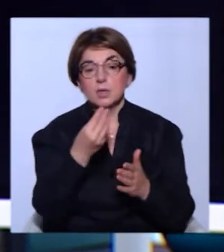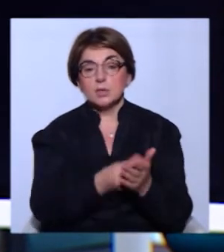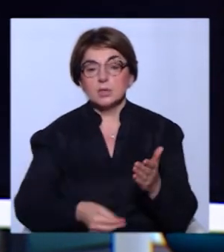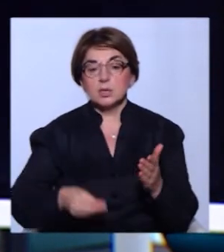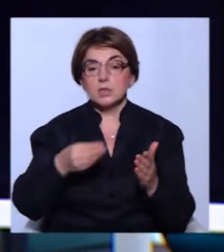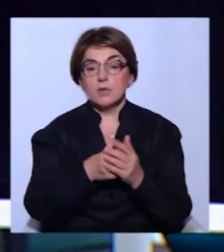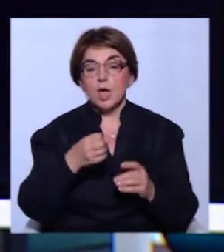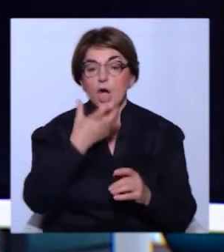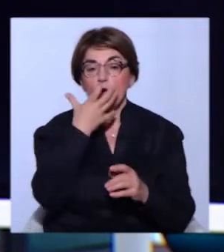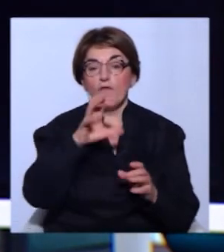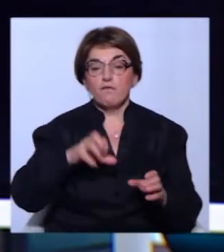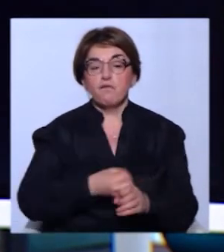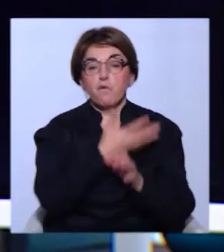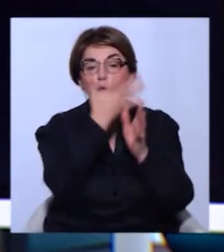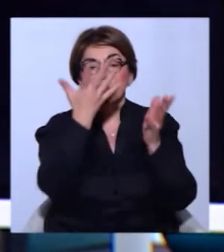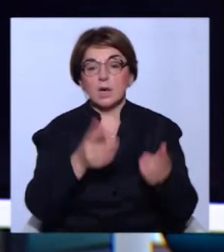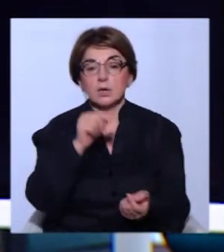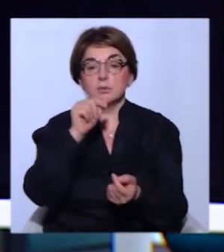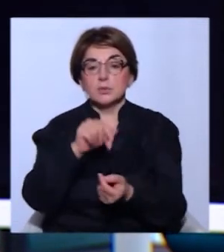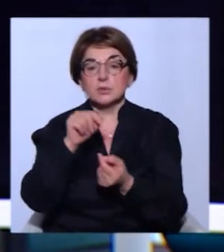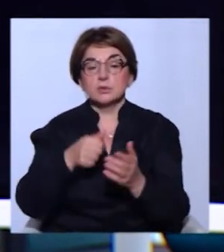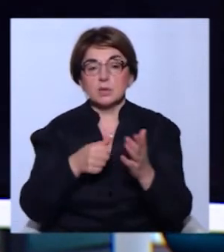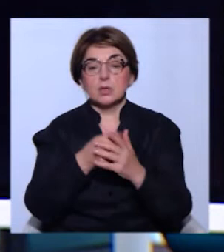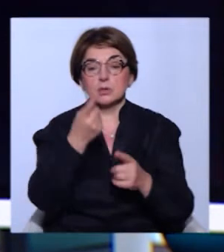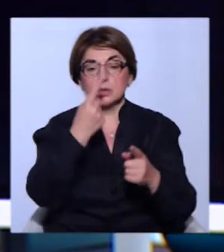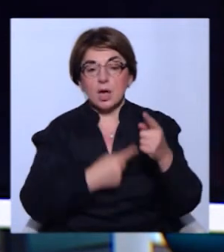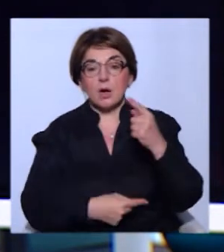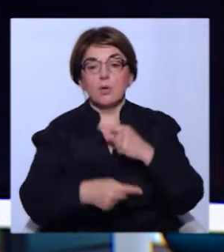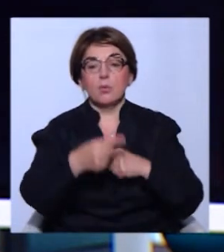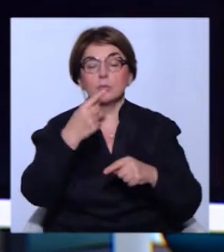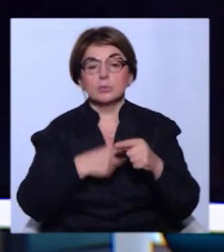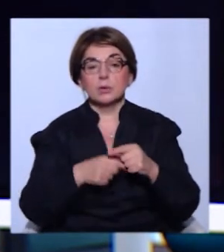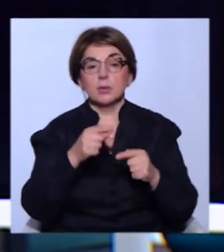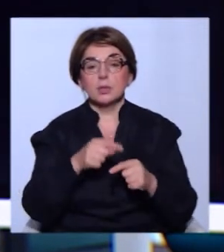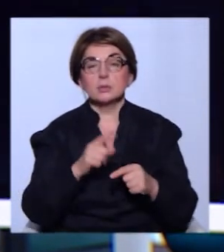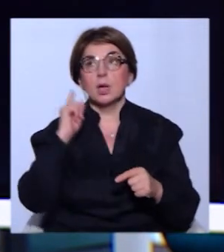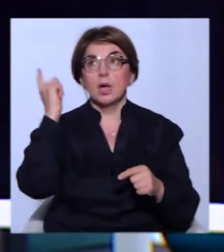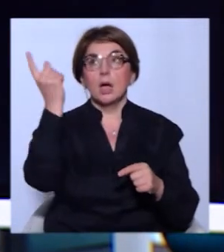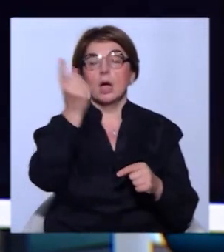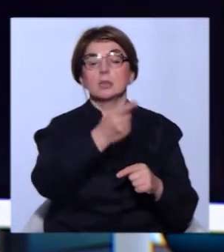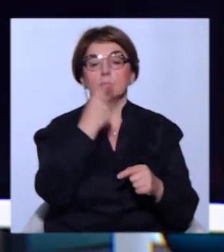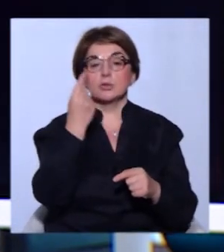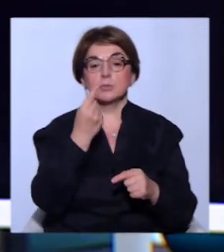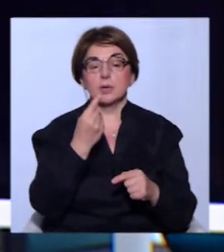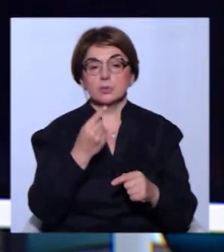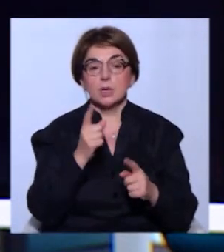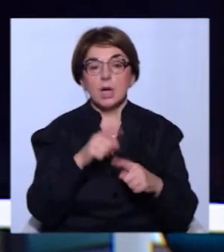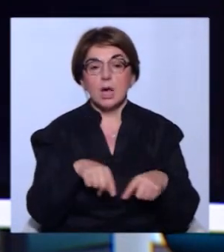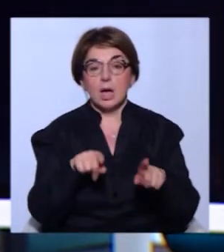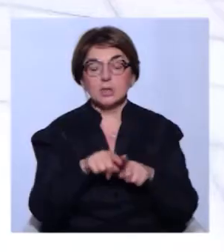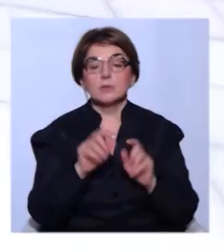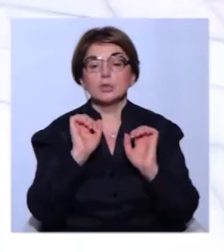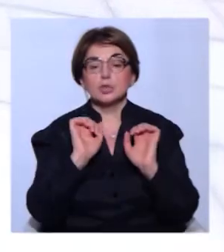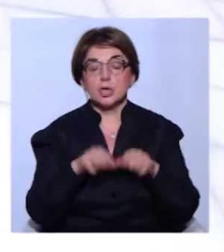იგივე ვულკანების საშუალებით ამოიფრქვევა და ისევე დაუბრუნდება ეს აზოტი ატმოსფეროს.